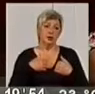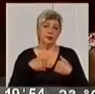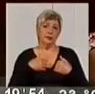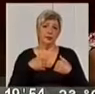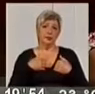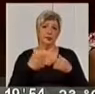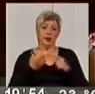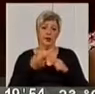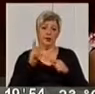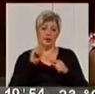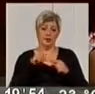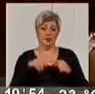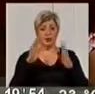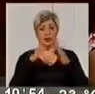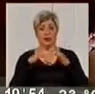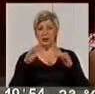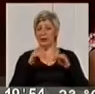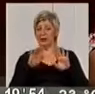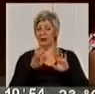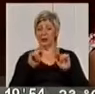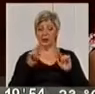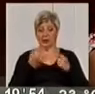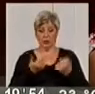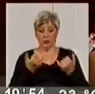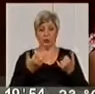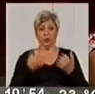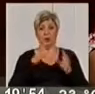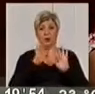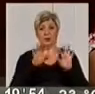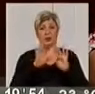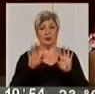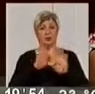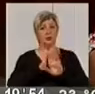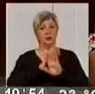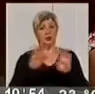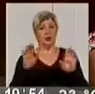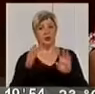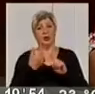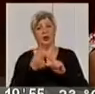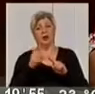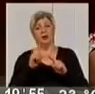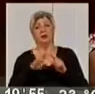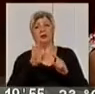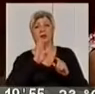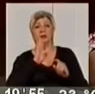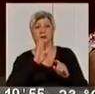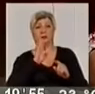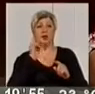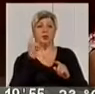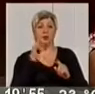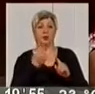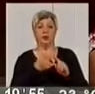закладах, про які сьогодні йшла мова, ні. Тому що це дитина, яка не здатна до самообслуговування. Дітки-інваліди